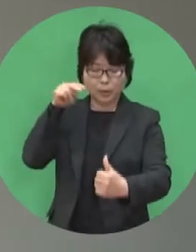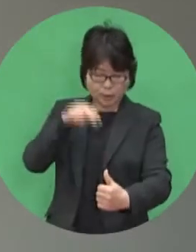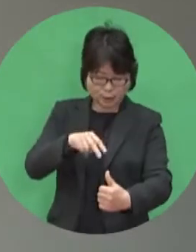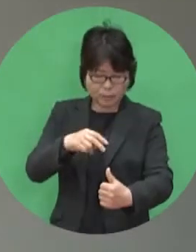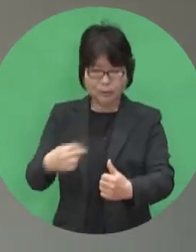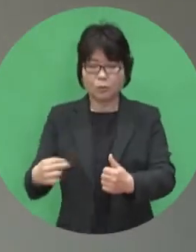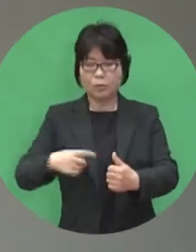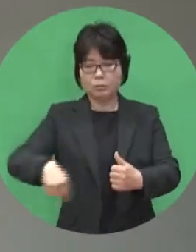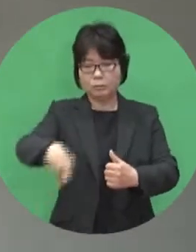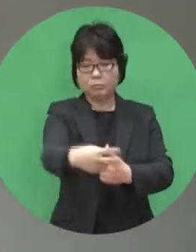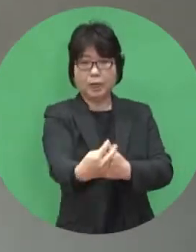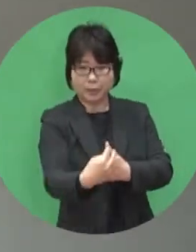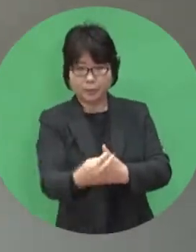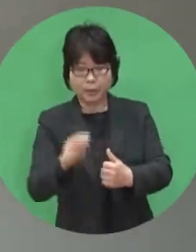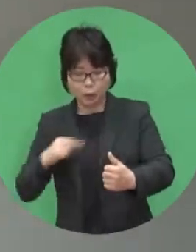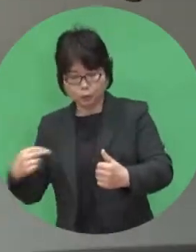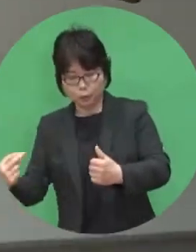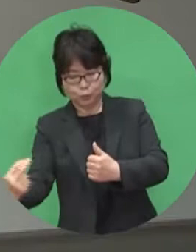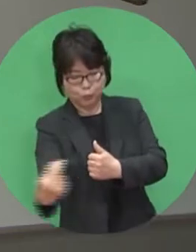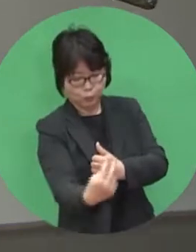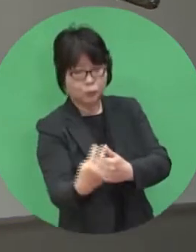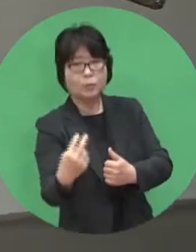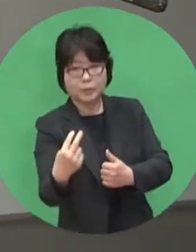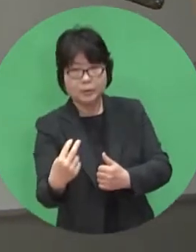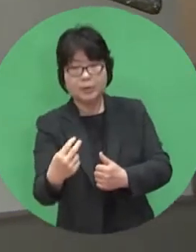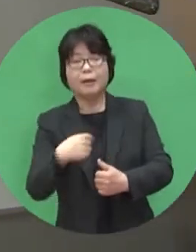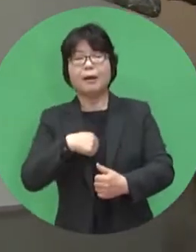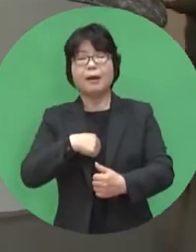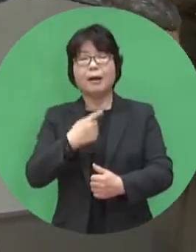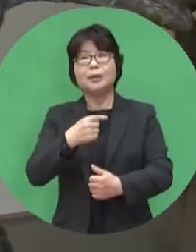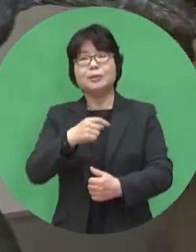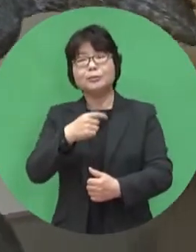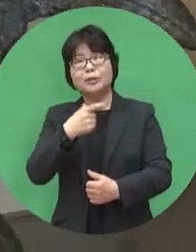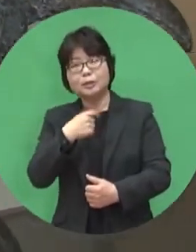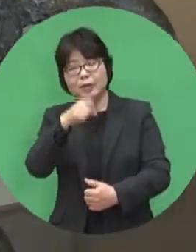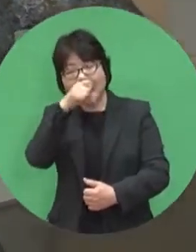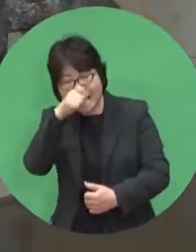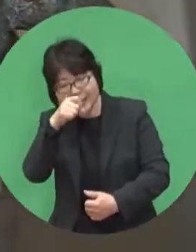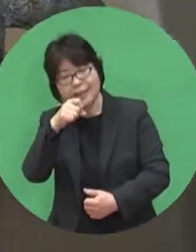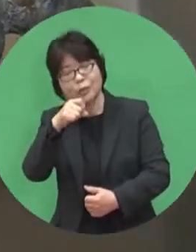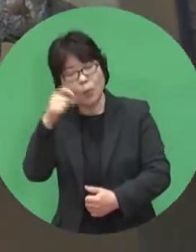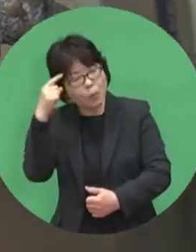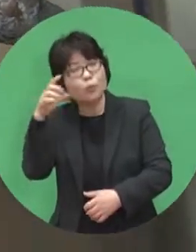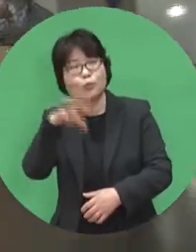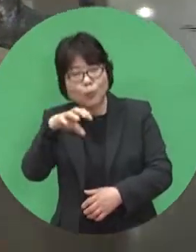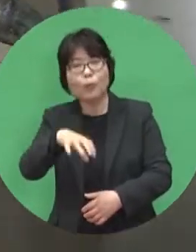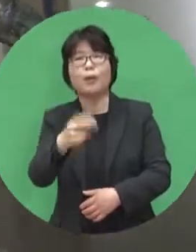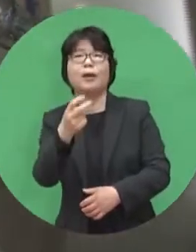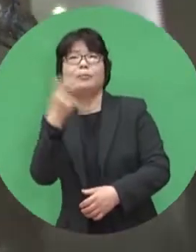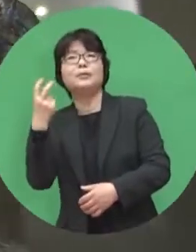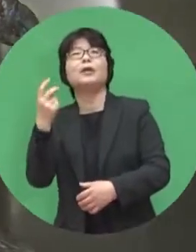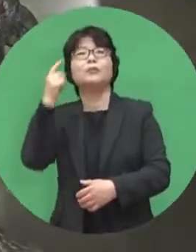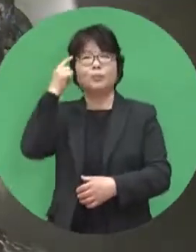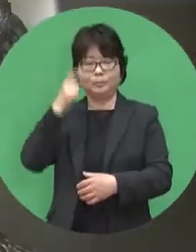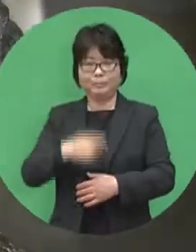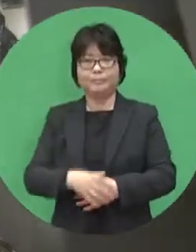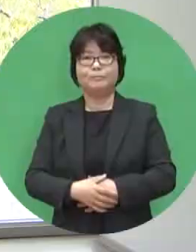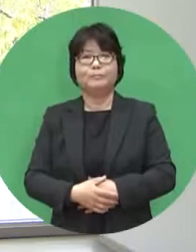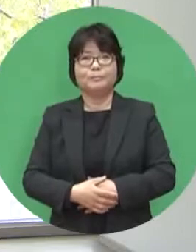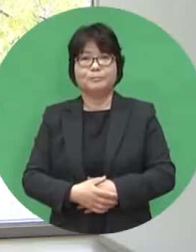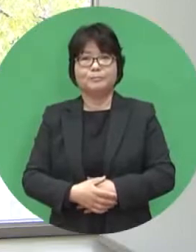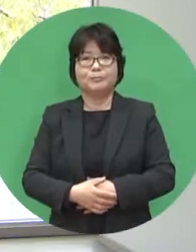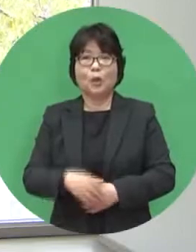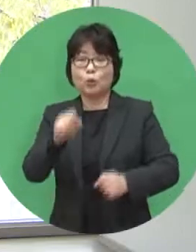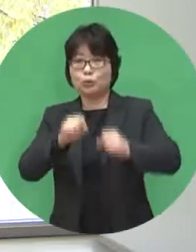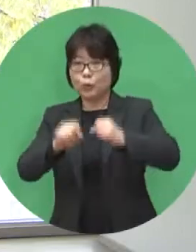反対側とかぐるぐる回っていくと本当にこう自分のこうお気に入りのポイントというのが見つかると思います。